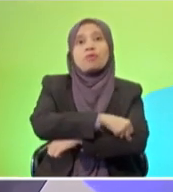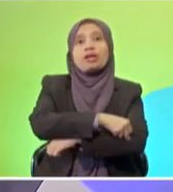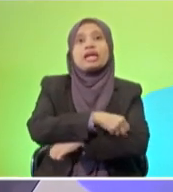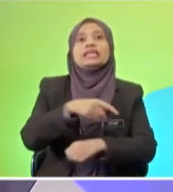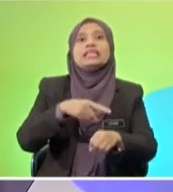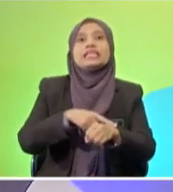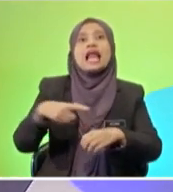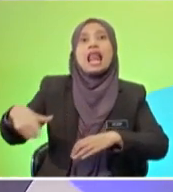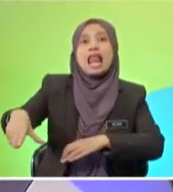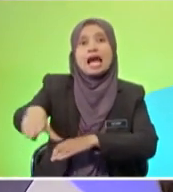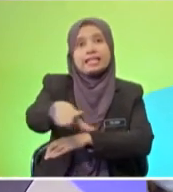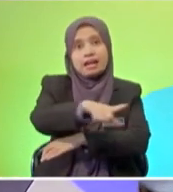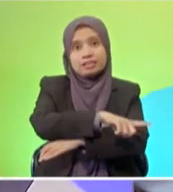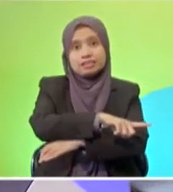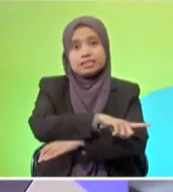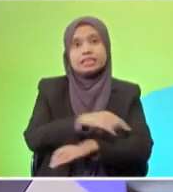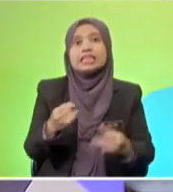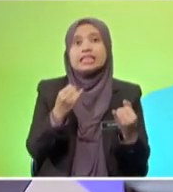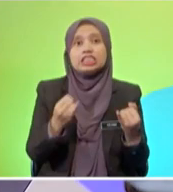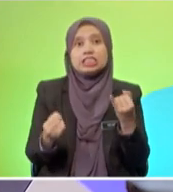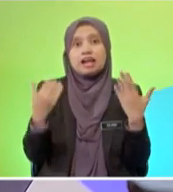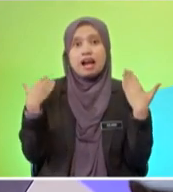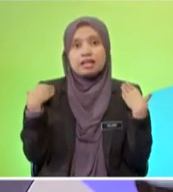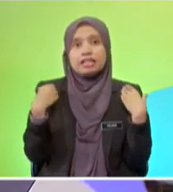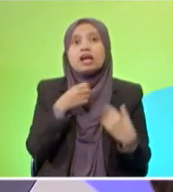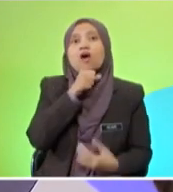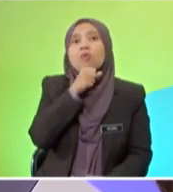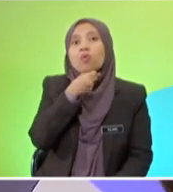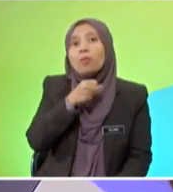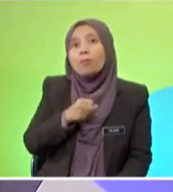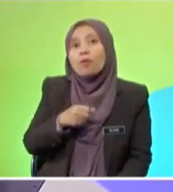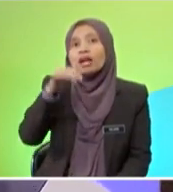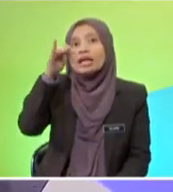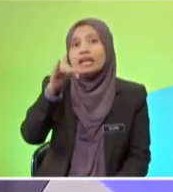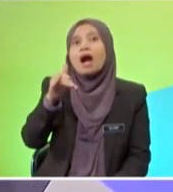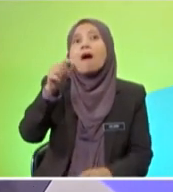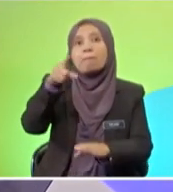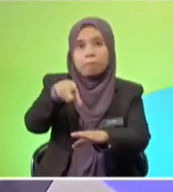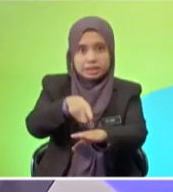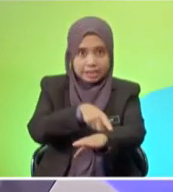yang panjang itu untuk kita sama karimahnya dengan yang pertama